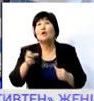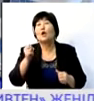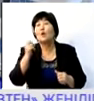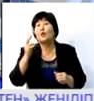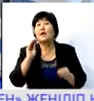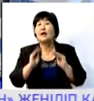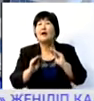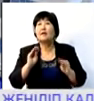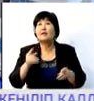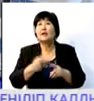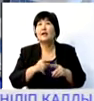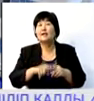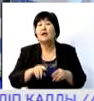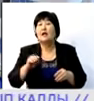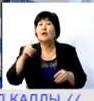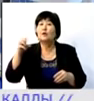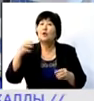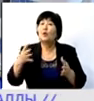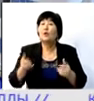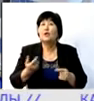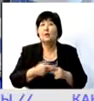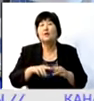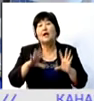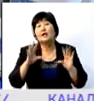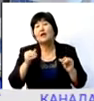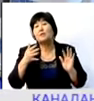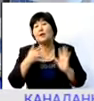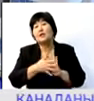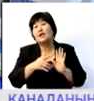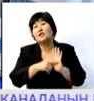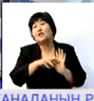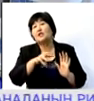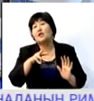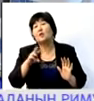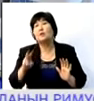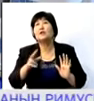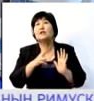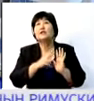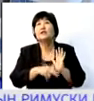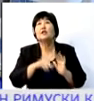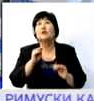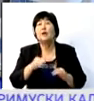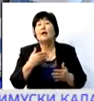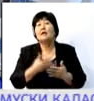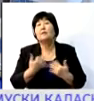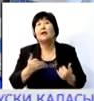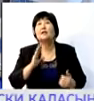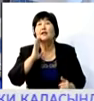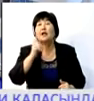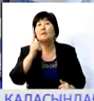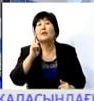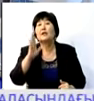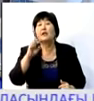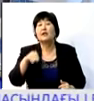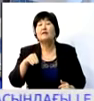жасанды теректе 5 күн панельдерінен орналасады. Бұған жалпы кететін шығын 7,080,000 теңге. Дегенмен де қазіргі таңда 1 киловатт